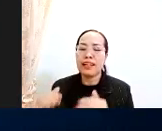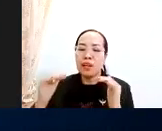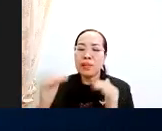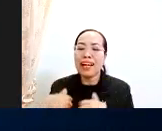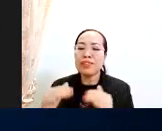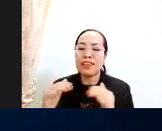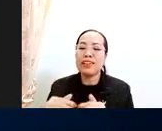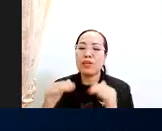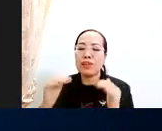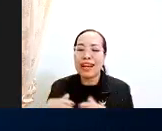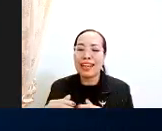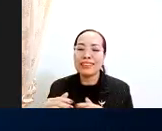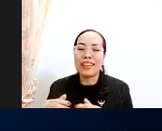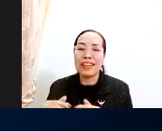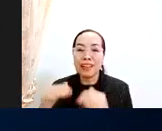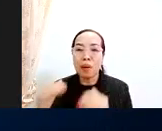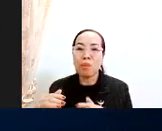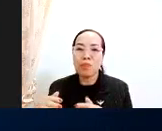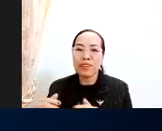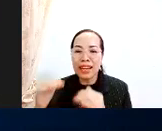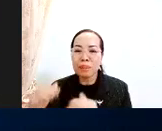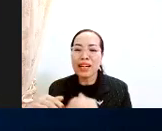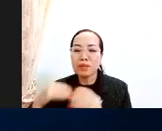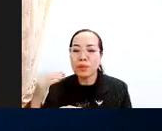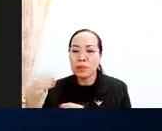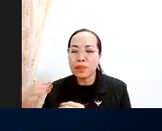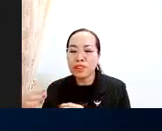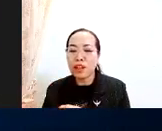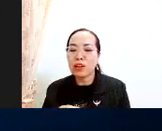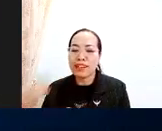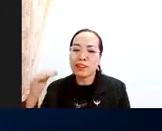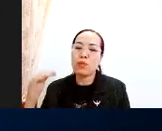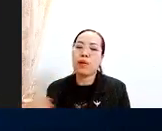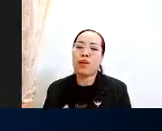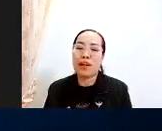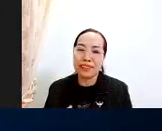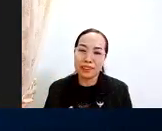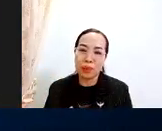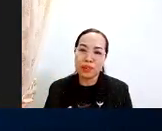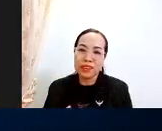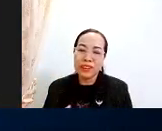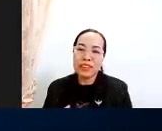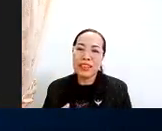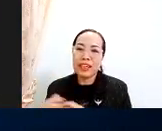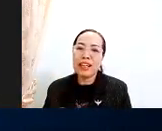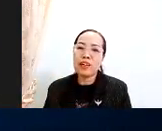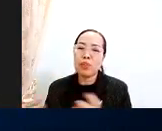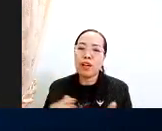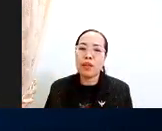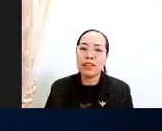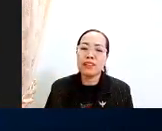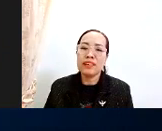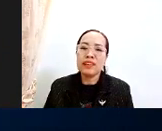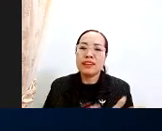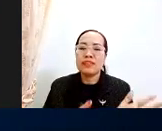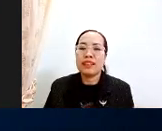trời tai đau tờ lơ cô đai cha thông tai đau thua bị rương tôi tai công khoa khoai rương tôi cha nẹt khá quạt khoa